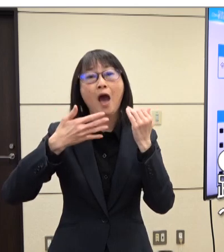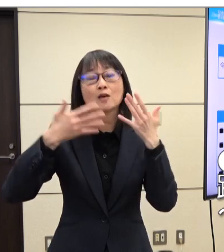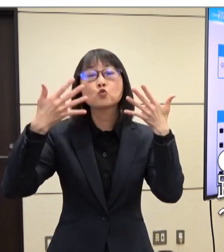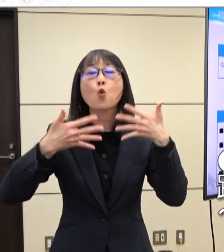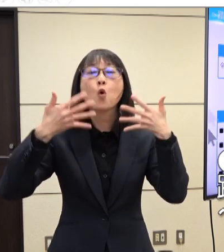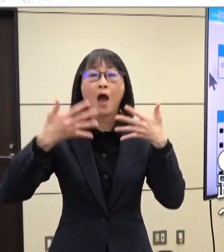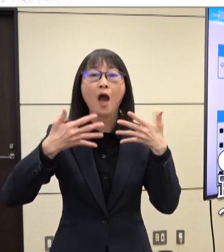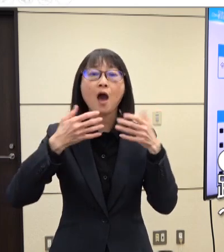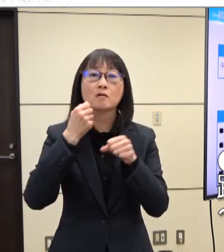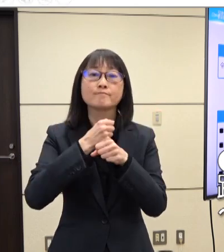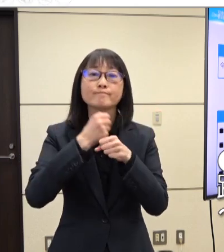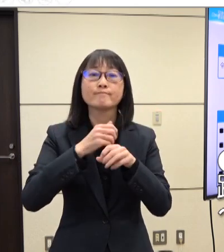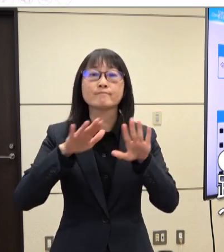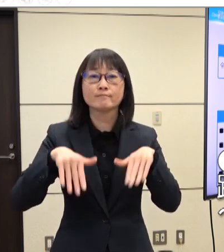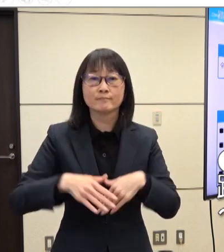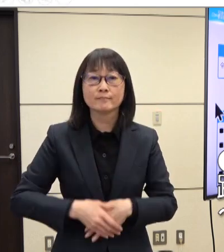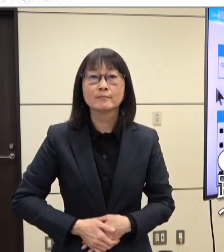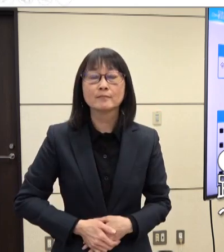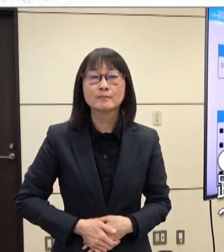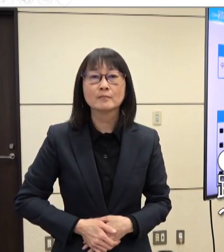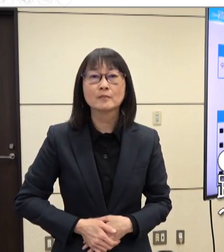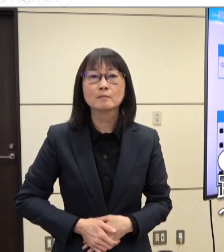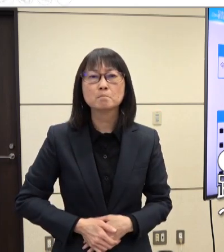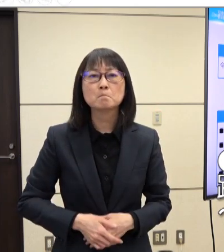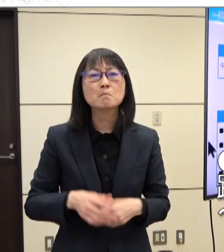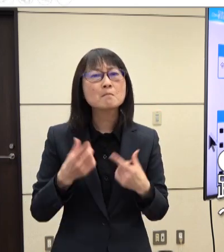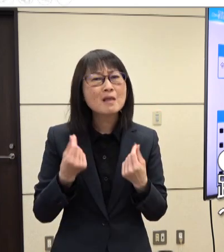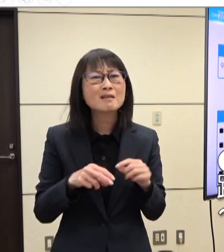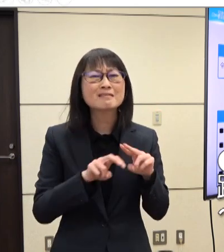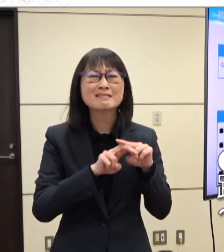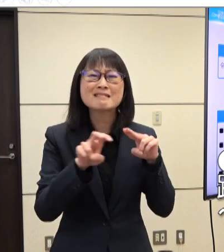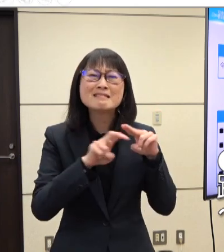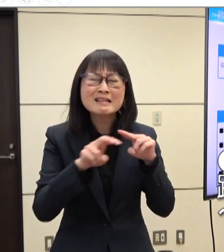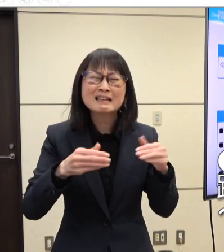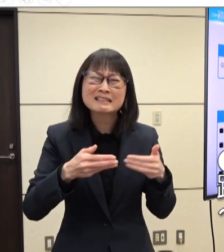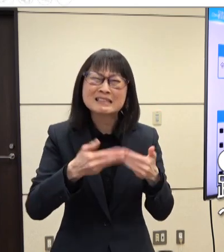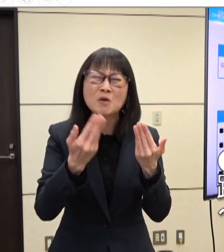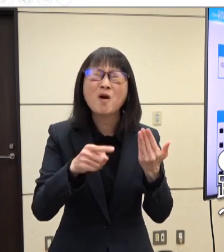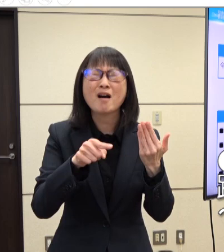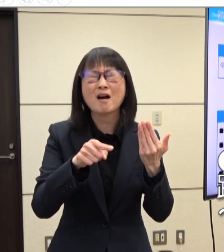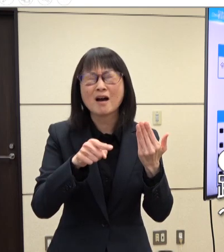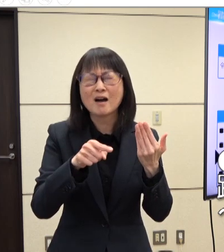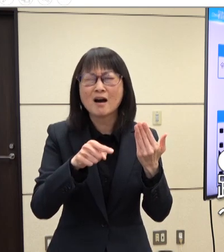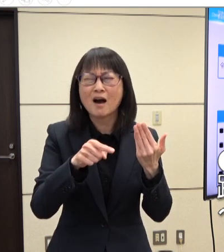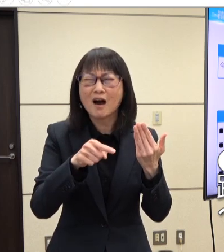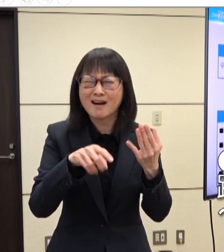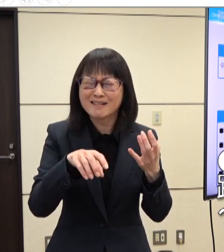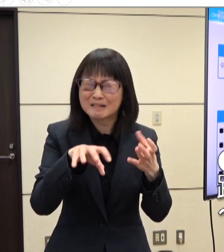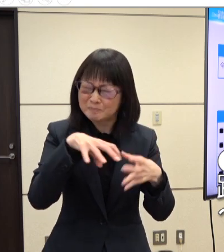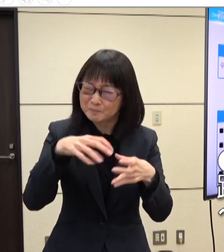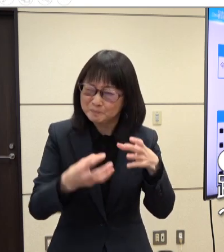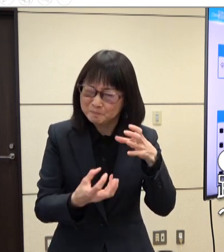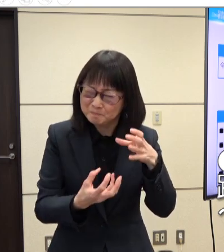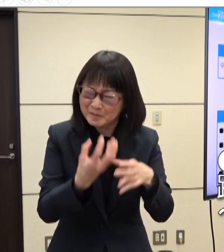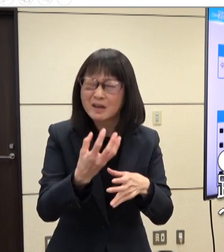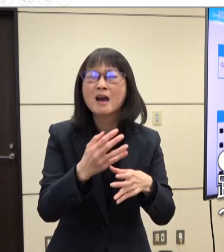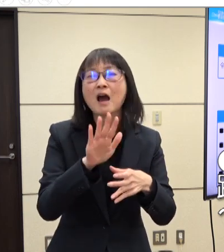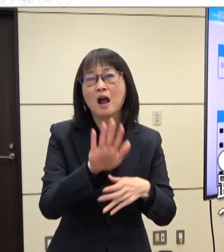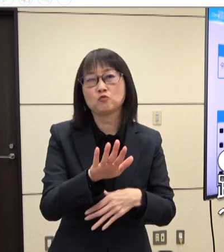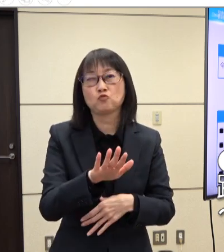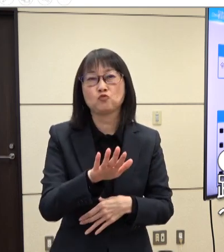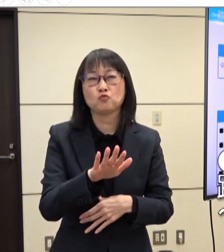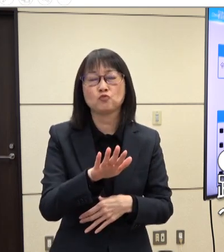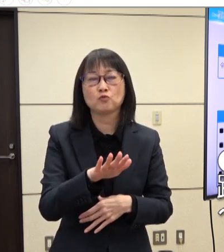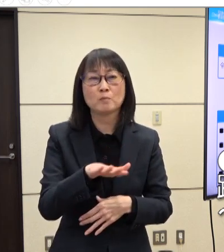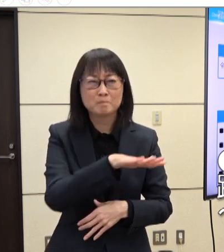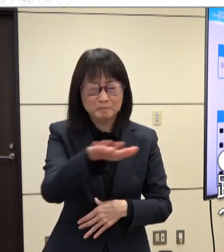で、まあ、やはり踏切事故というのは重大事故につながる可能性がありまして、正しい渡り方を知っていただく必要があると